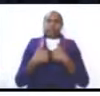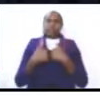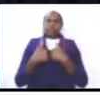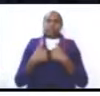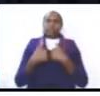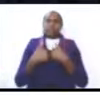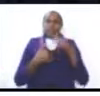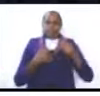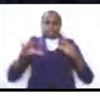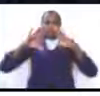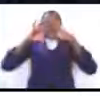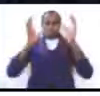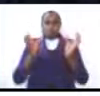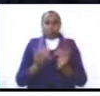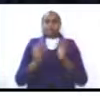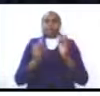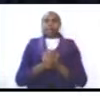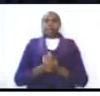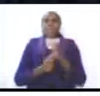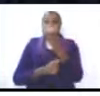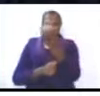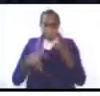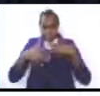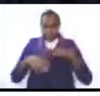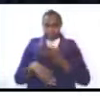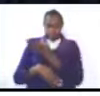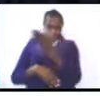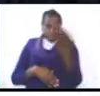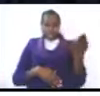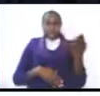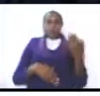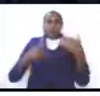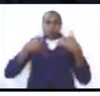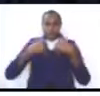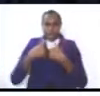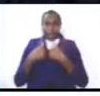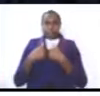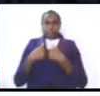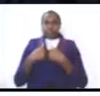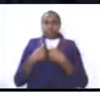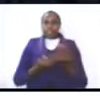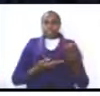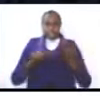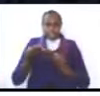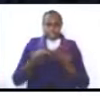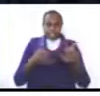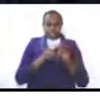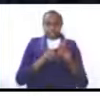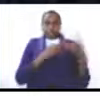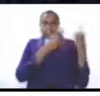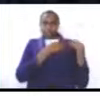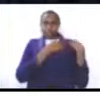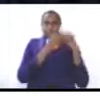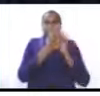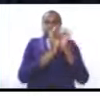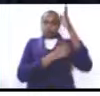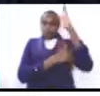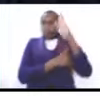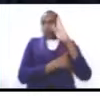hii dunia? Kila mmoja wetu tunayo kusudi ambayo Mwenyezi Mungu